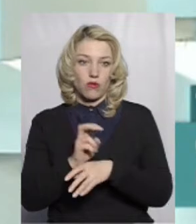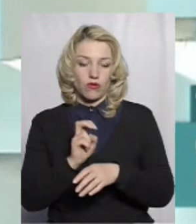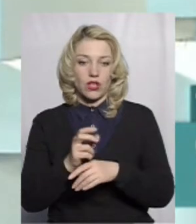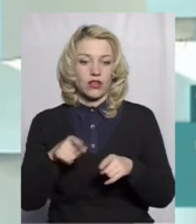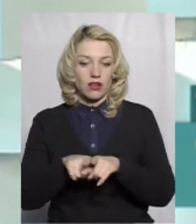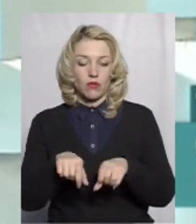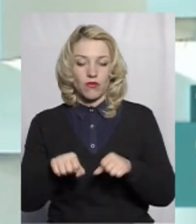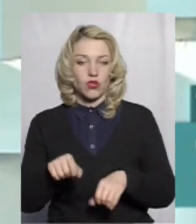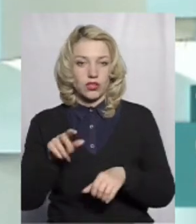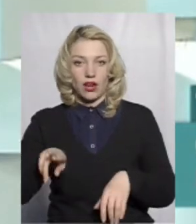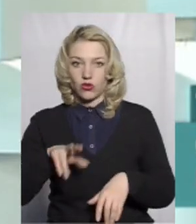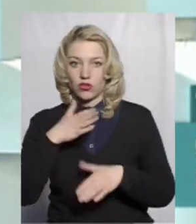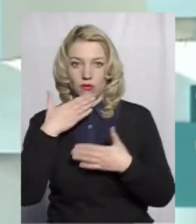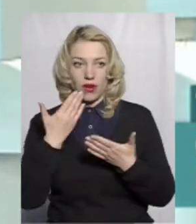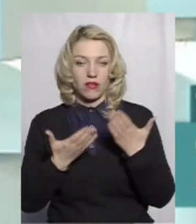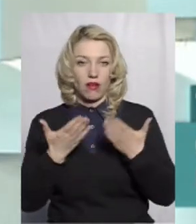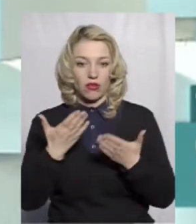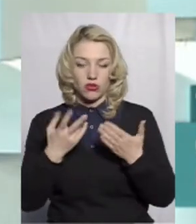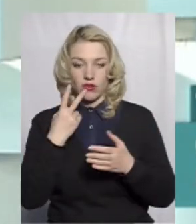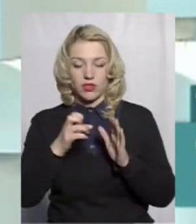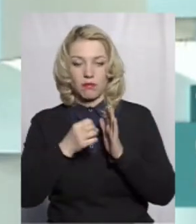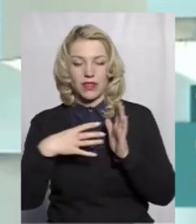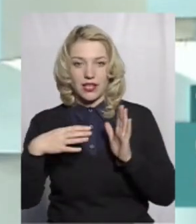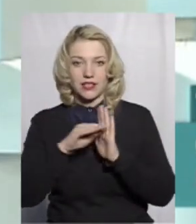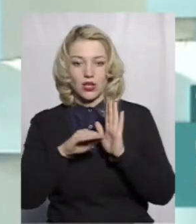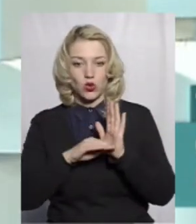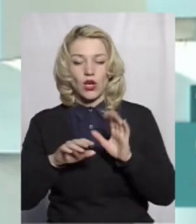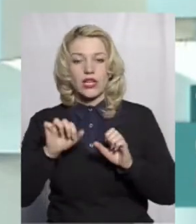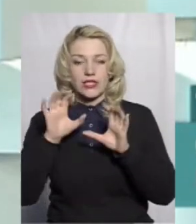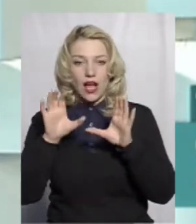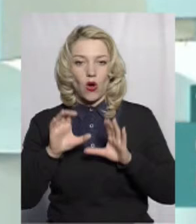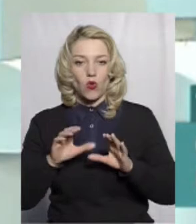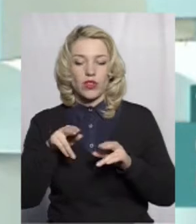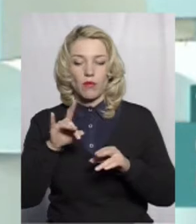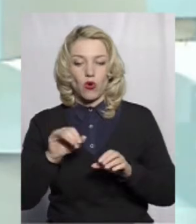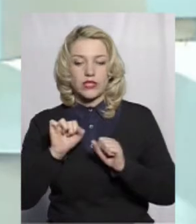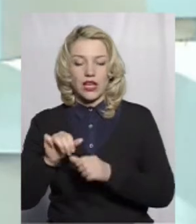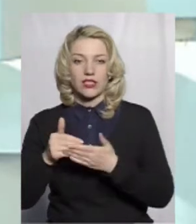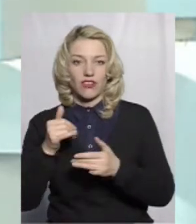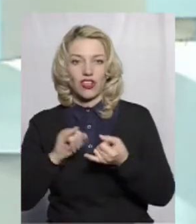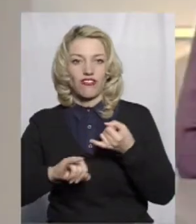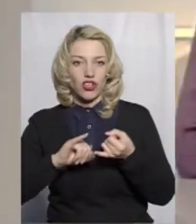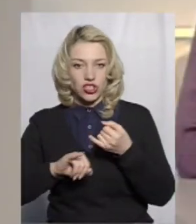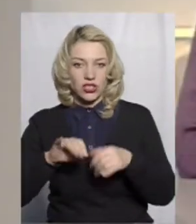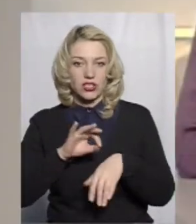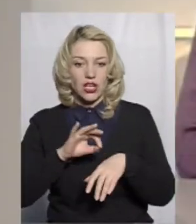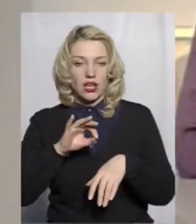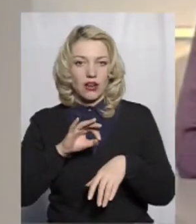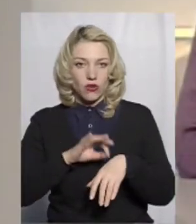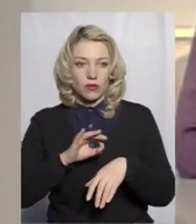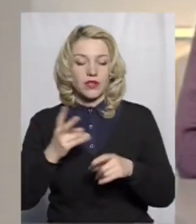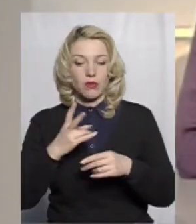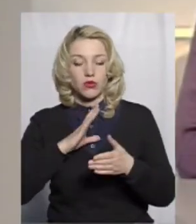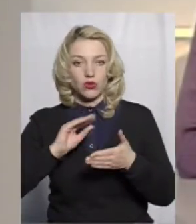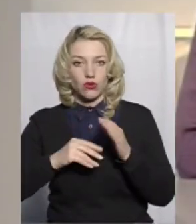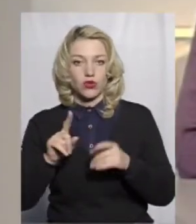має. Якщо ми дивимося на 15 статтю закону про захист від інфекційних хвороб, то має бути довідка, що дитина здорова.